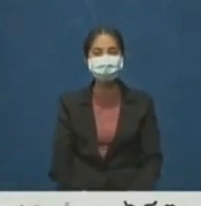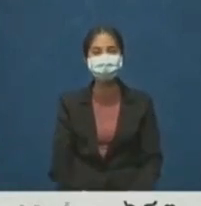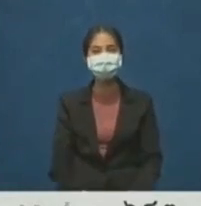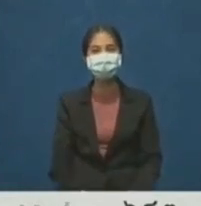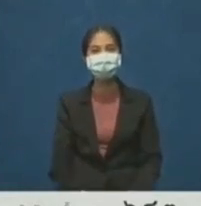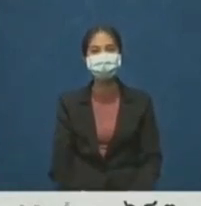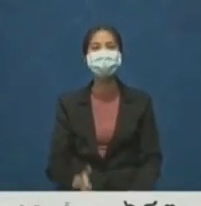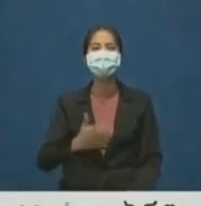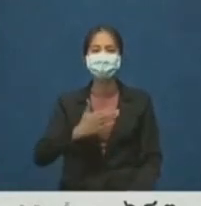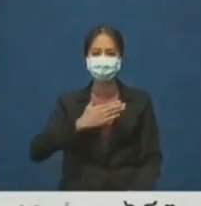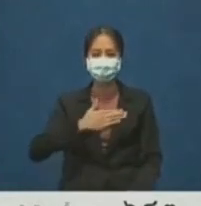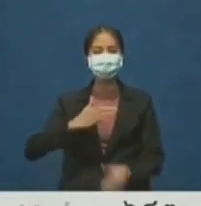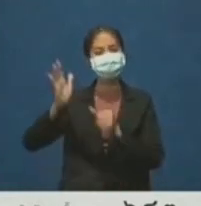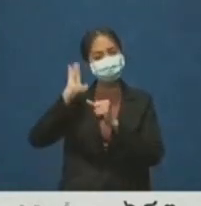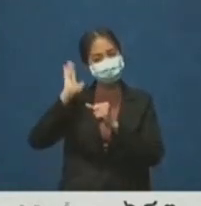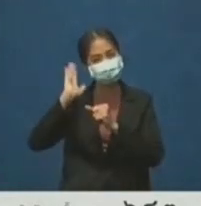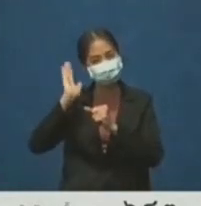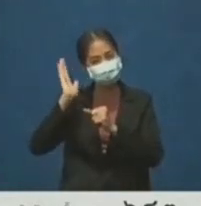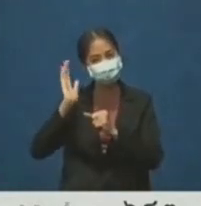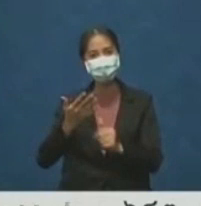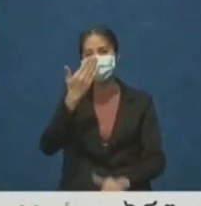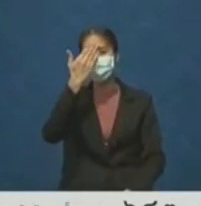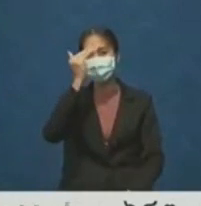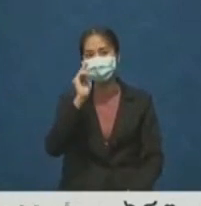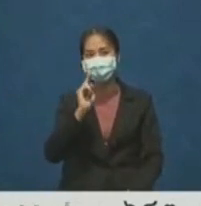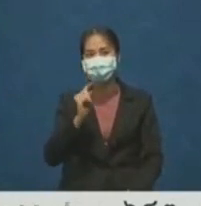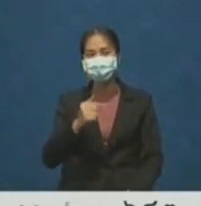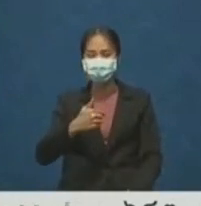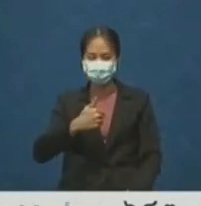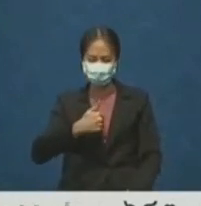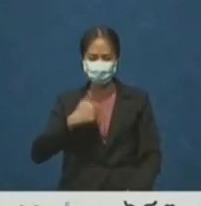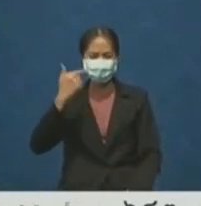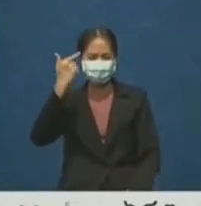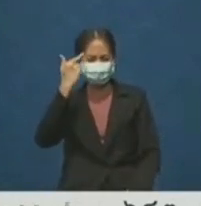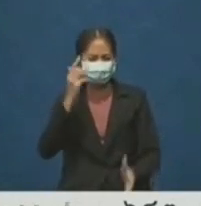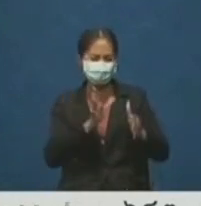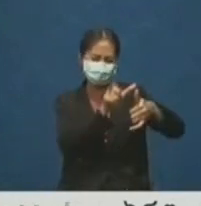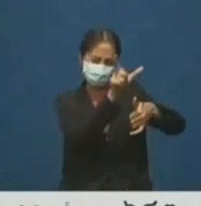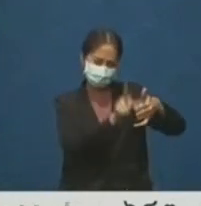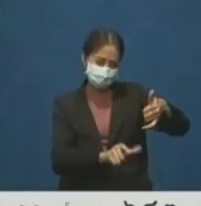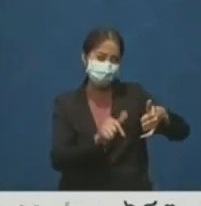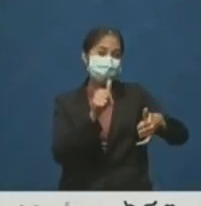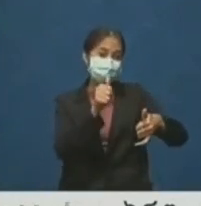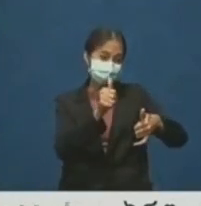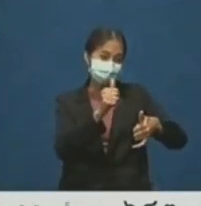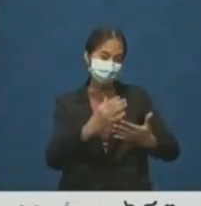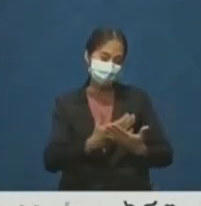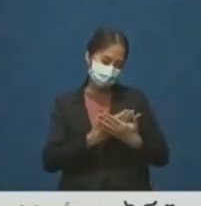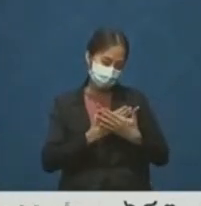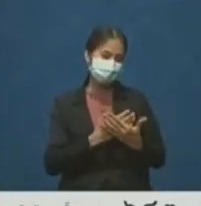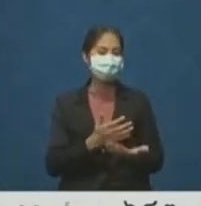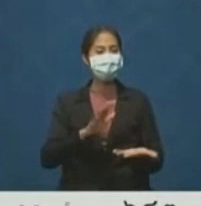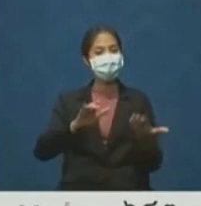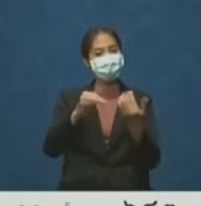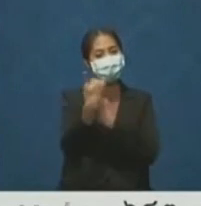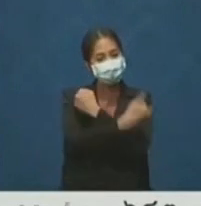ท่านประธานครับสิ่งที่ผมอภิปรายมาไม่ใช่เพราะผมมองว่าการเป็นคนดีภูมิใจในชา